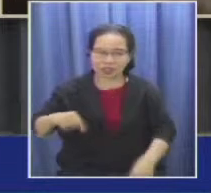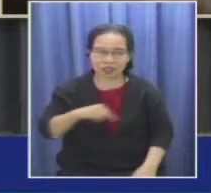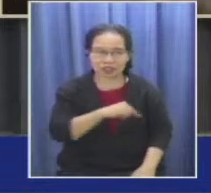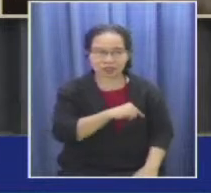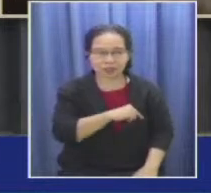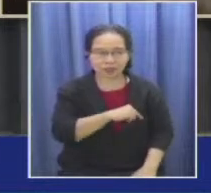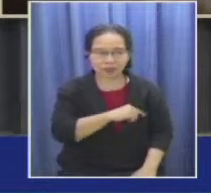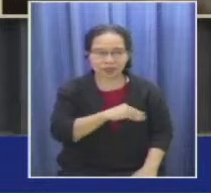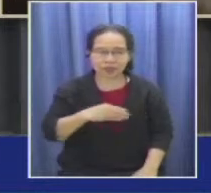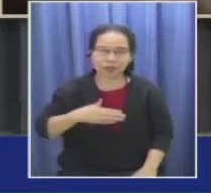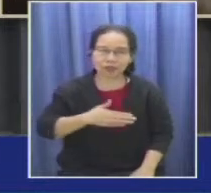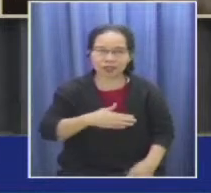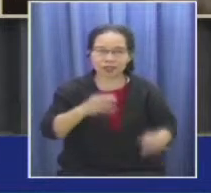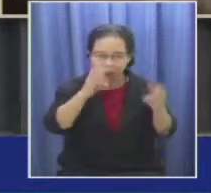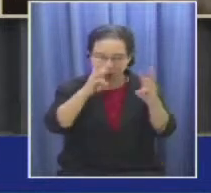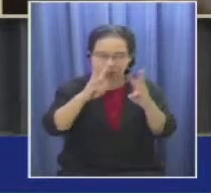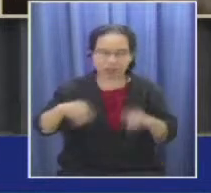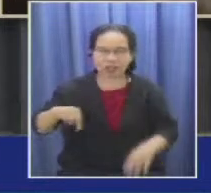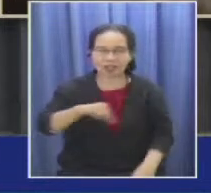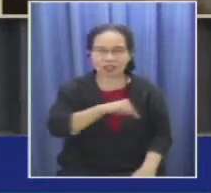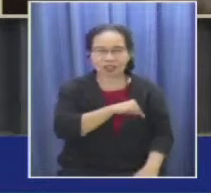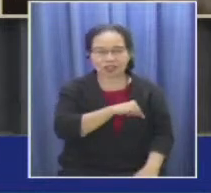ma yɛn ade biara hia yɛn